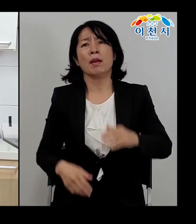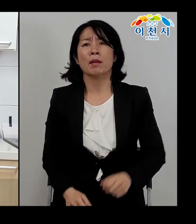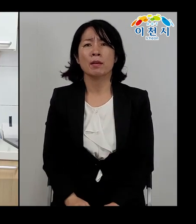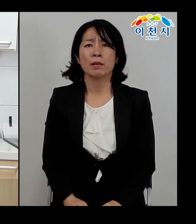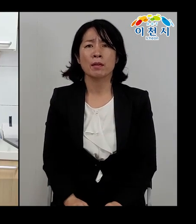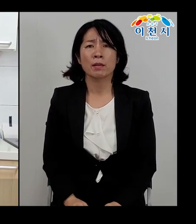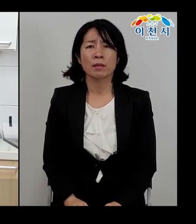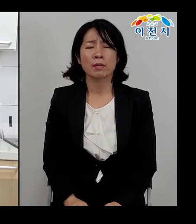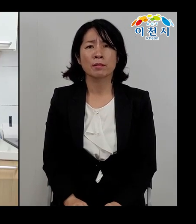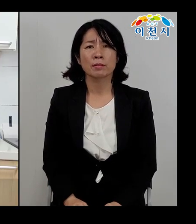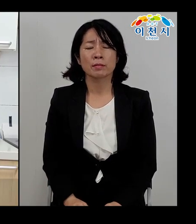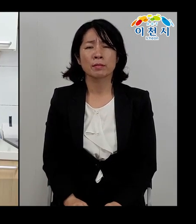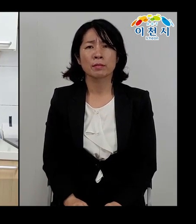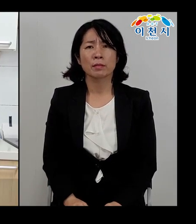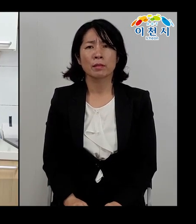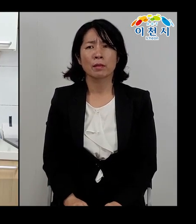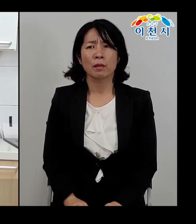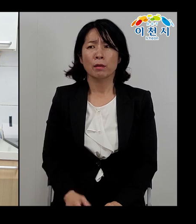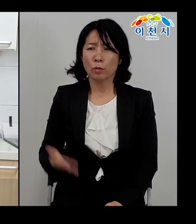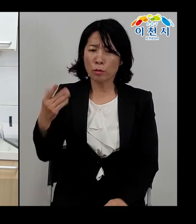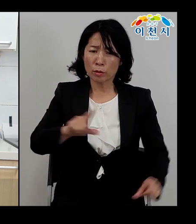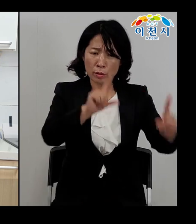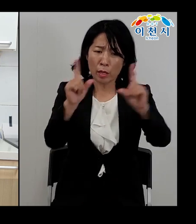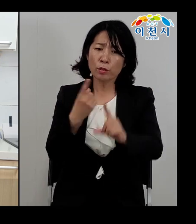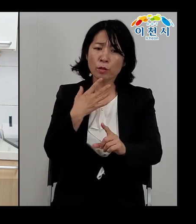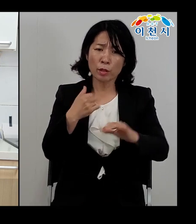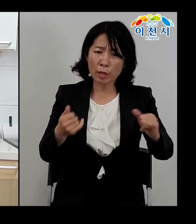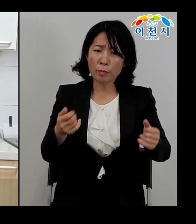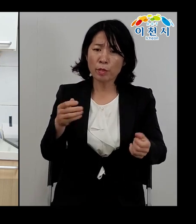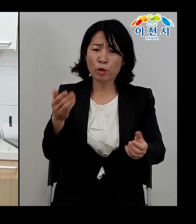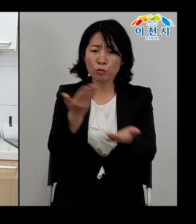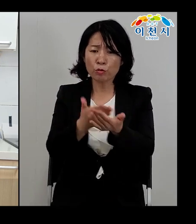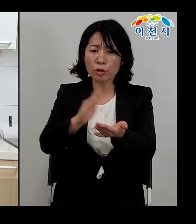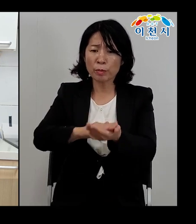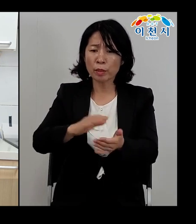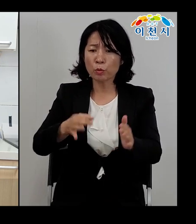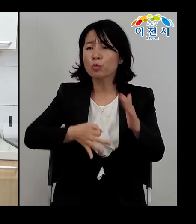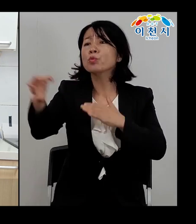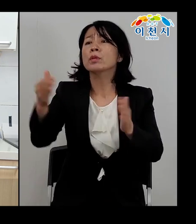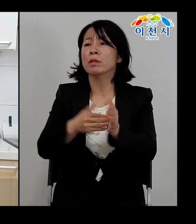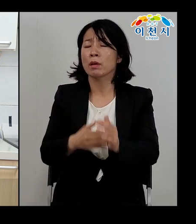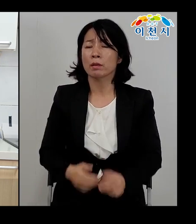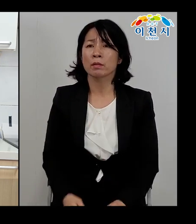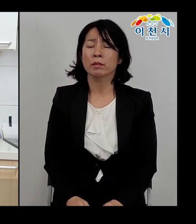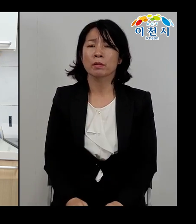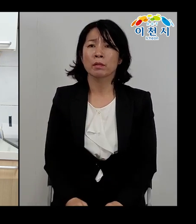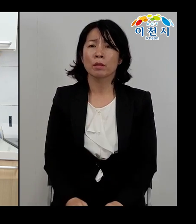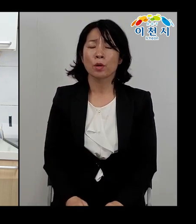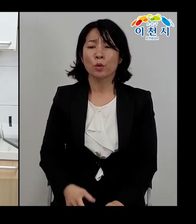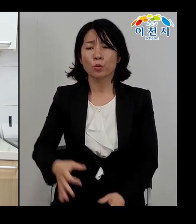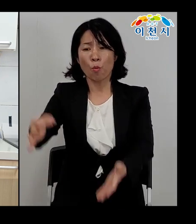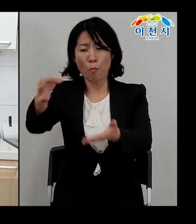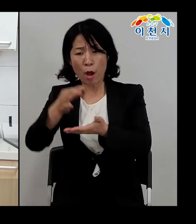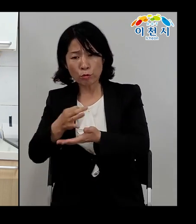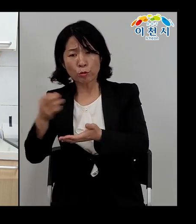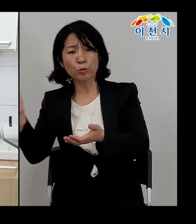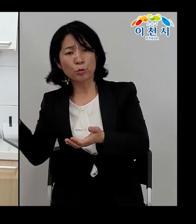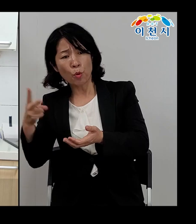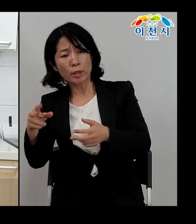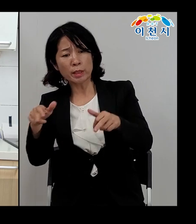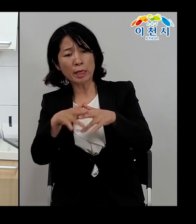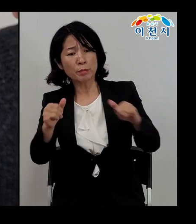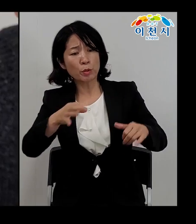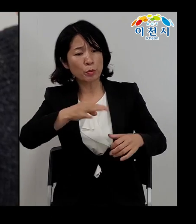사장님, 그건 전에 살던 세입자분이 수리비 다 드렸잖아요. 그럼 돈 받아 고치고 또 저